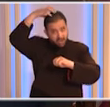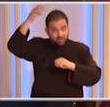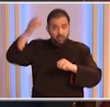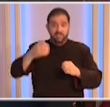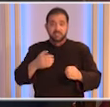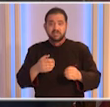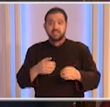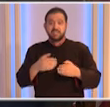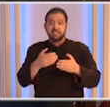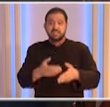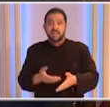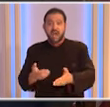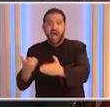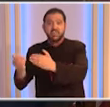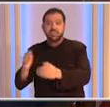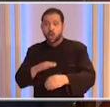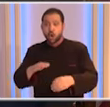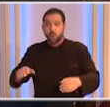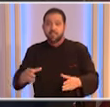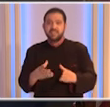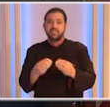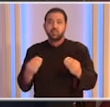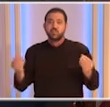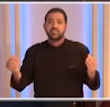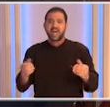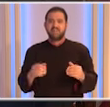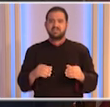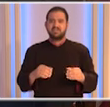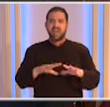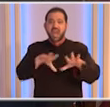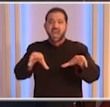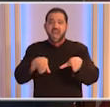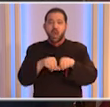neamul omenesc. Nu poți tu să